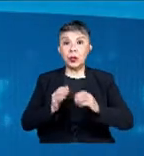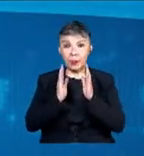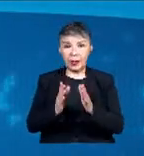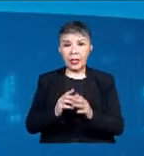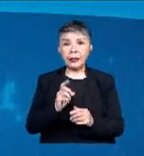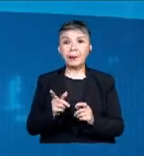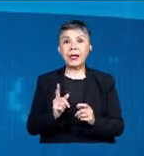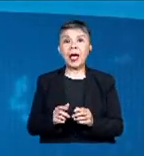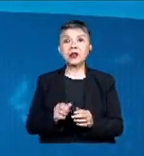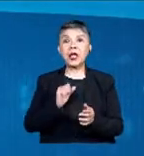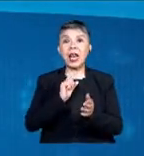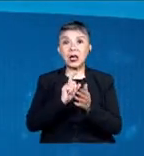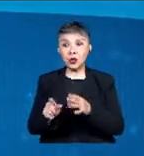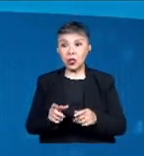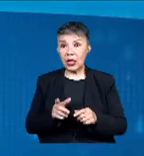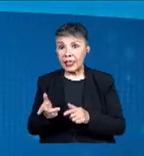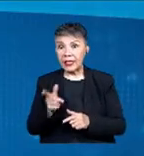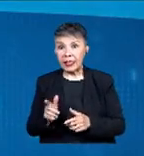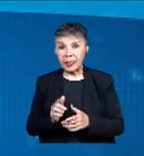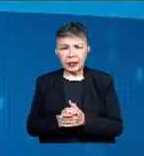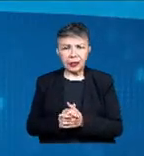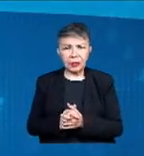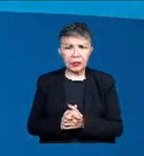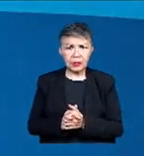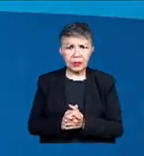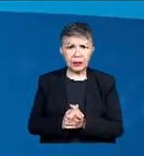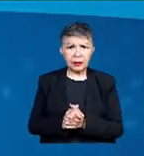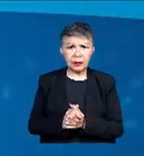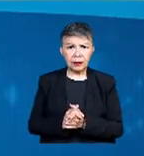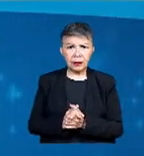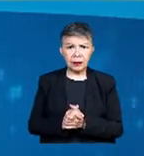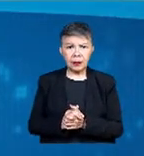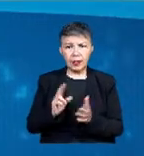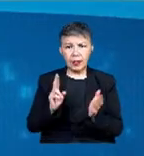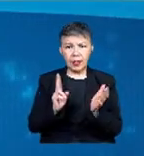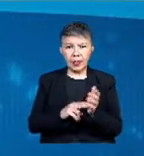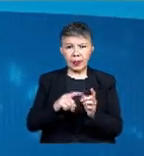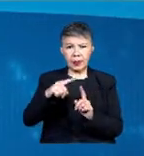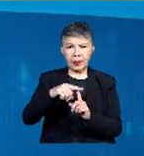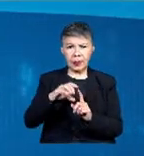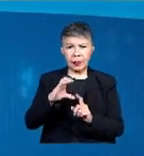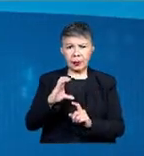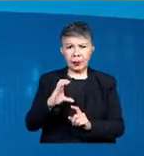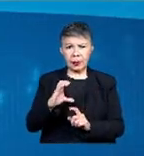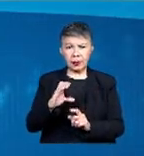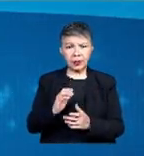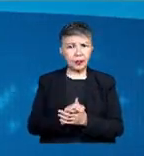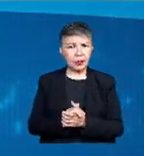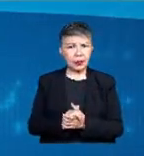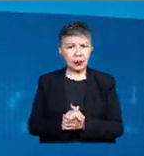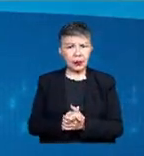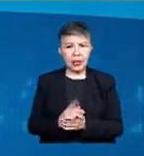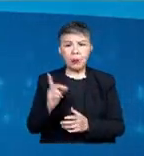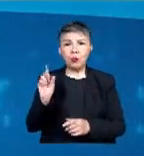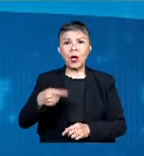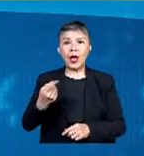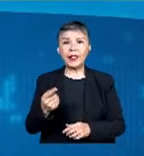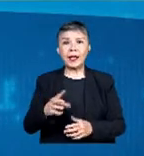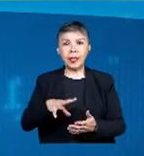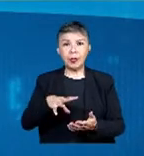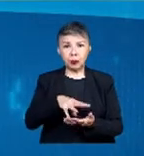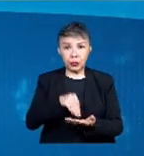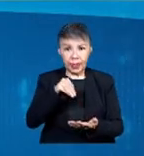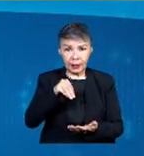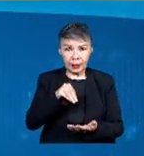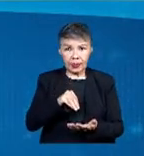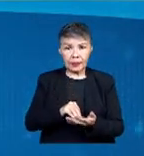ada satu, yaitu NPC. Dari pusat sampai ke dengan provinsi, mereka